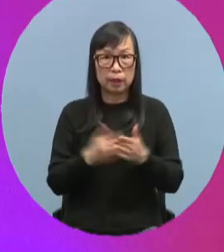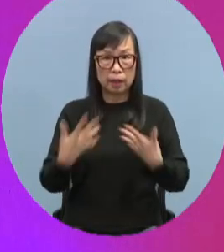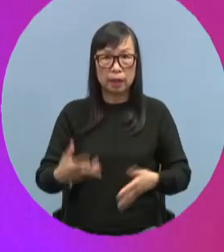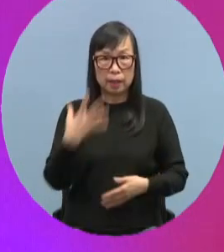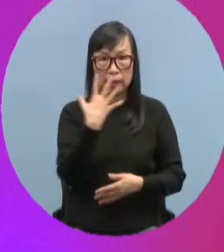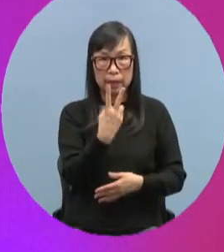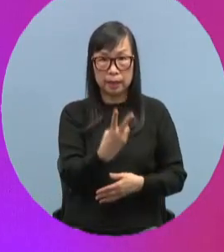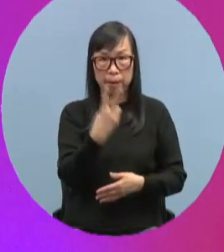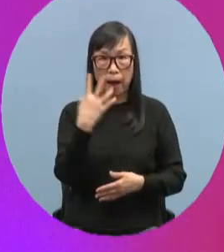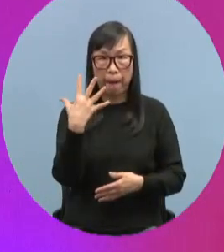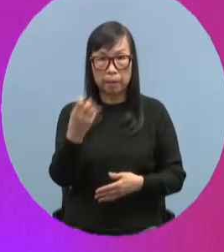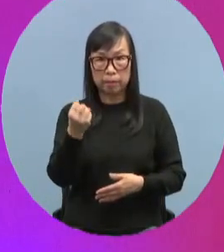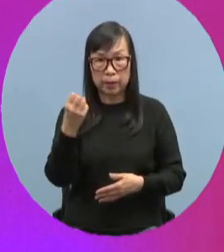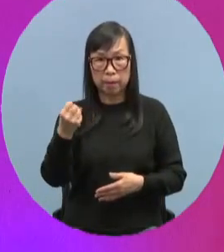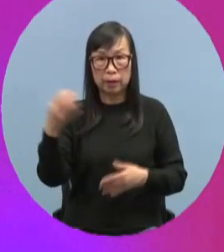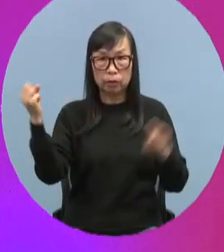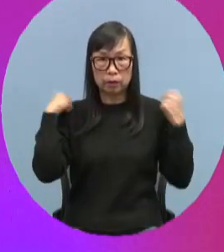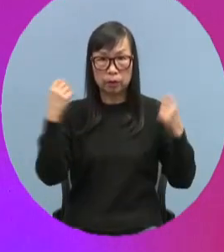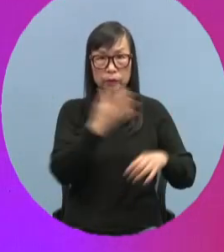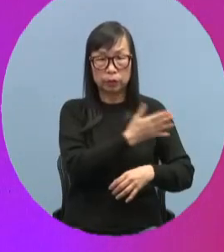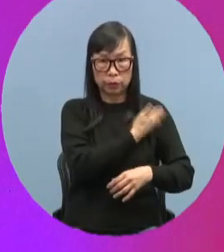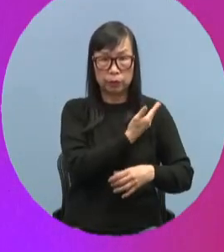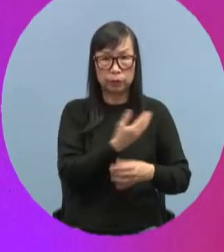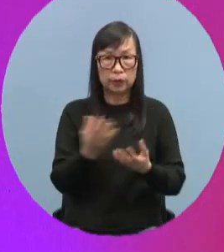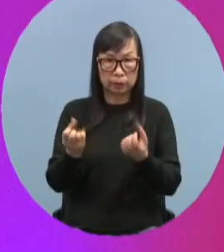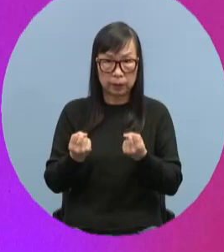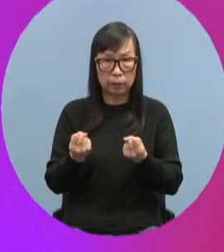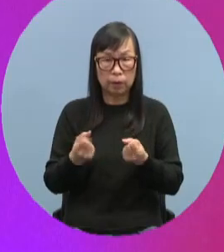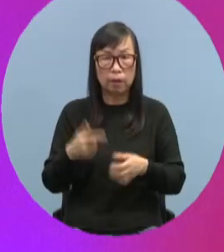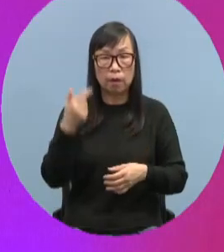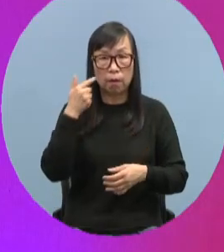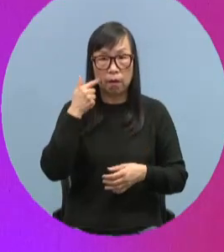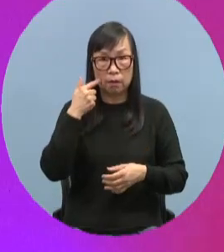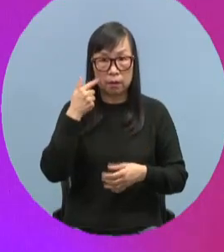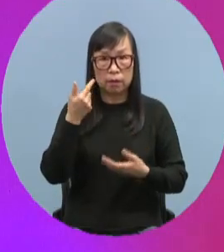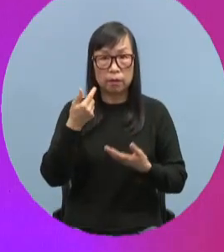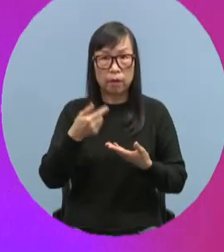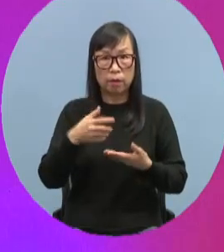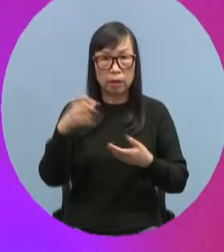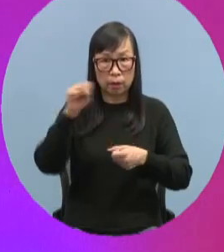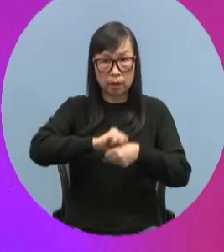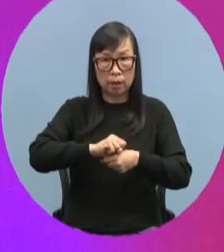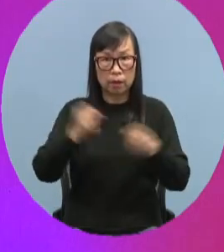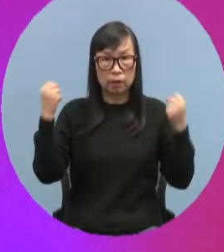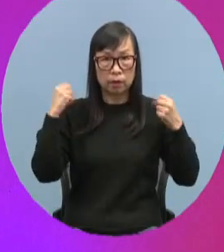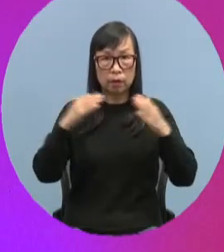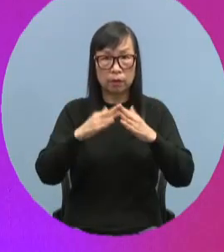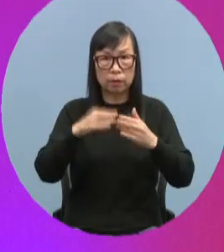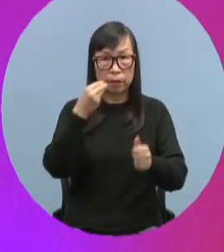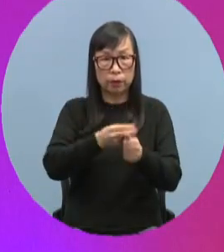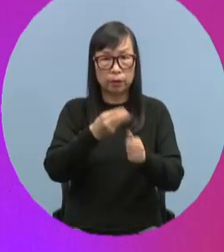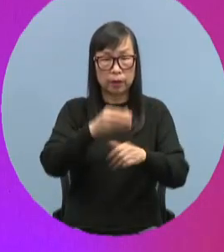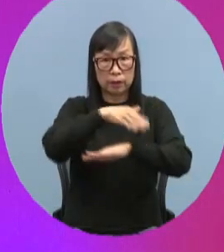约250名的运动员受惠。在硬件方面，为了加强体院的培训设